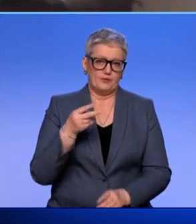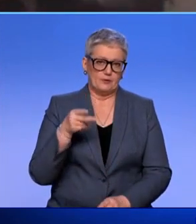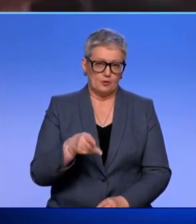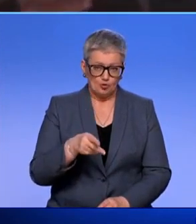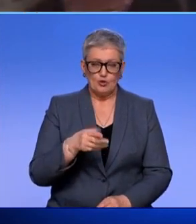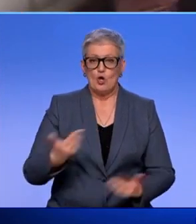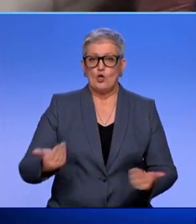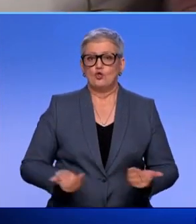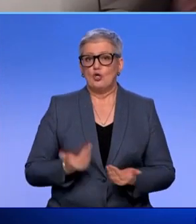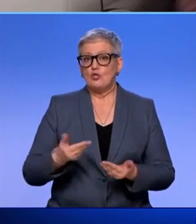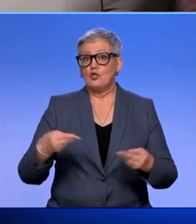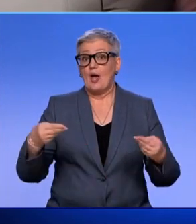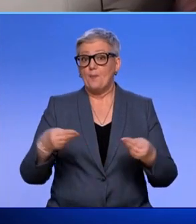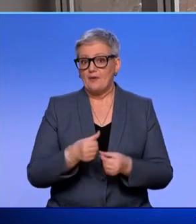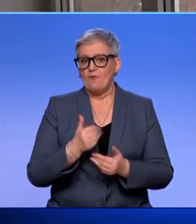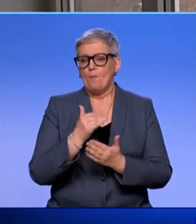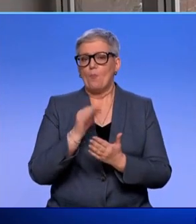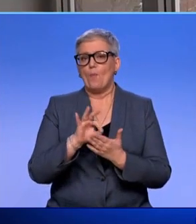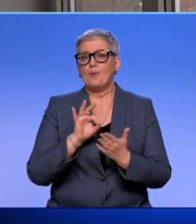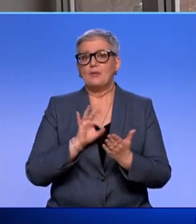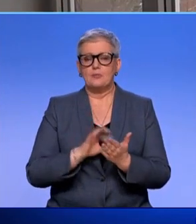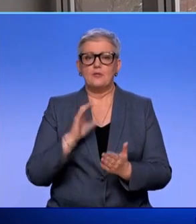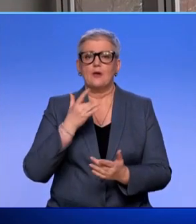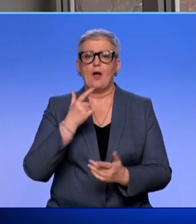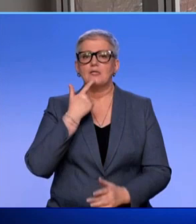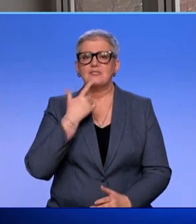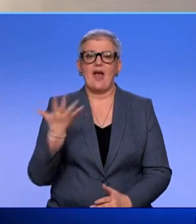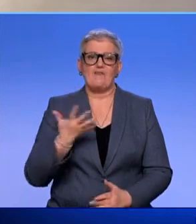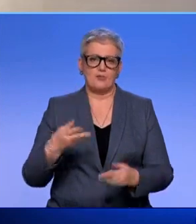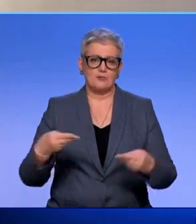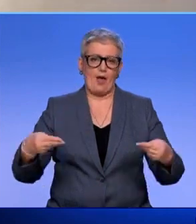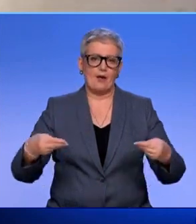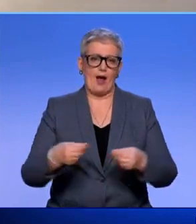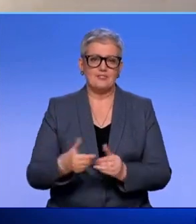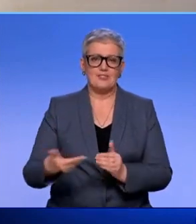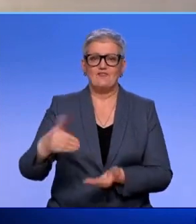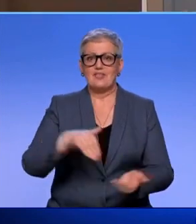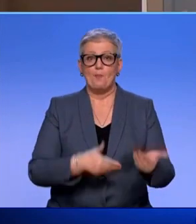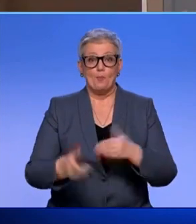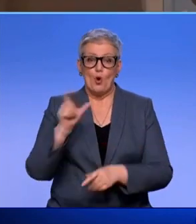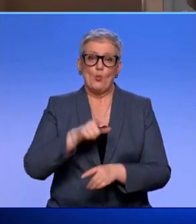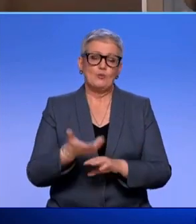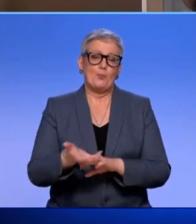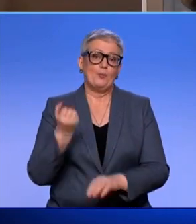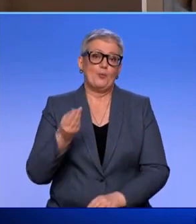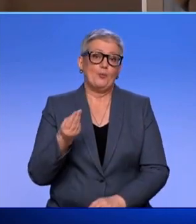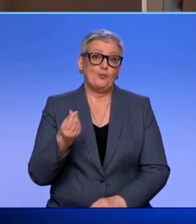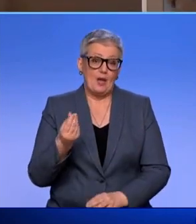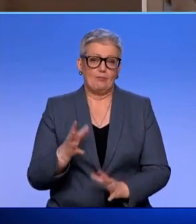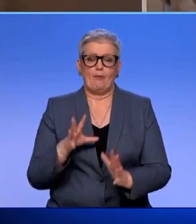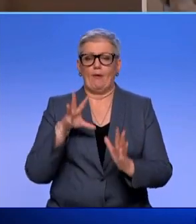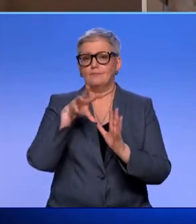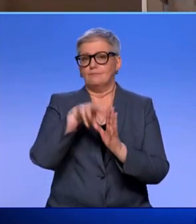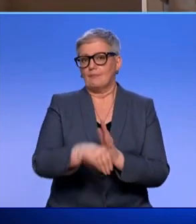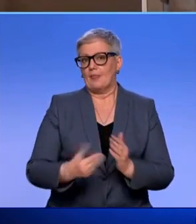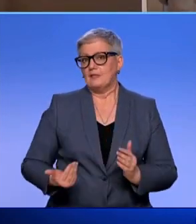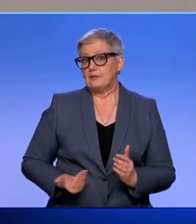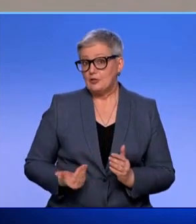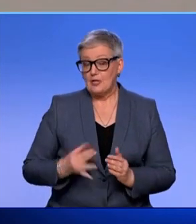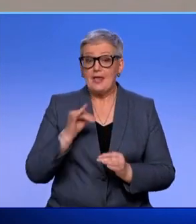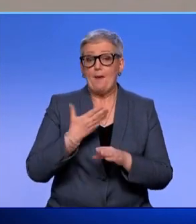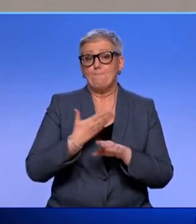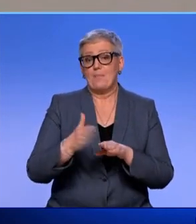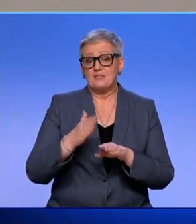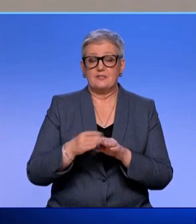Жилищный кооператив работает по принципу советской кассы взаимопомощи. Люди берут деньги на покупку жилья, заселяются и постепенно